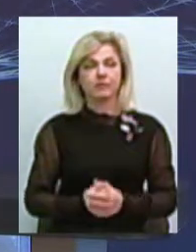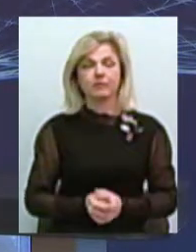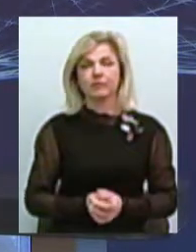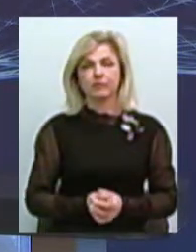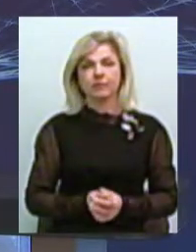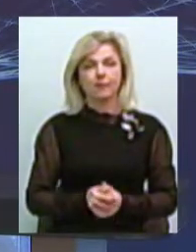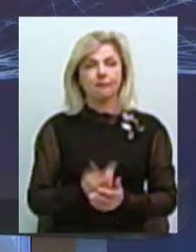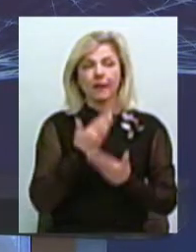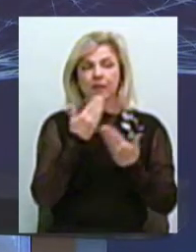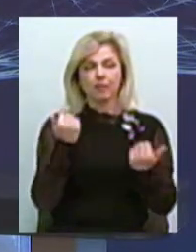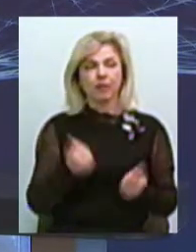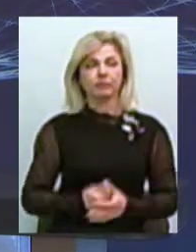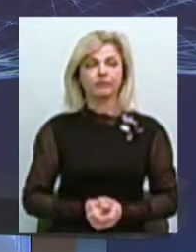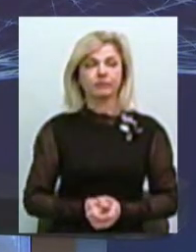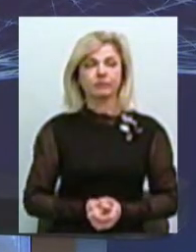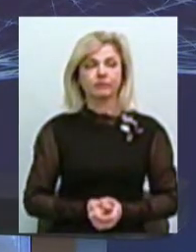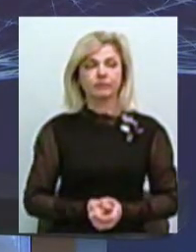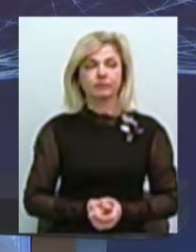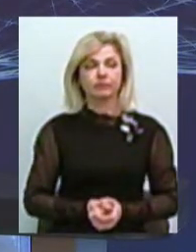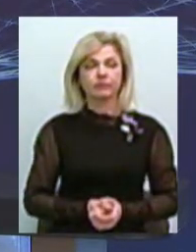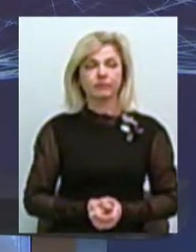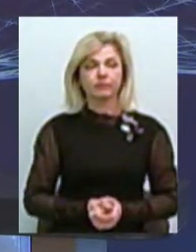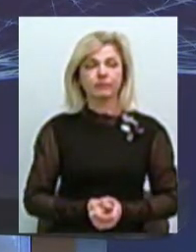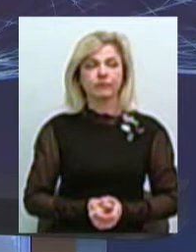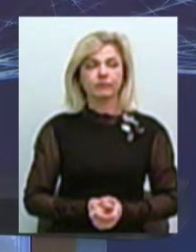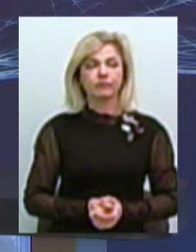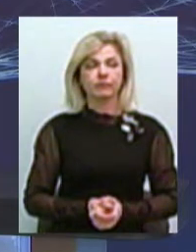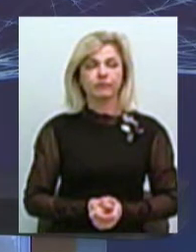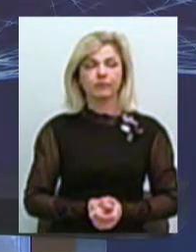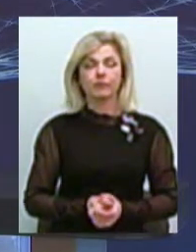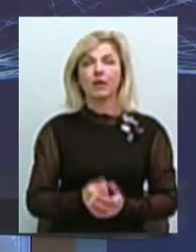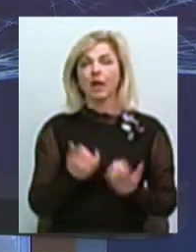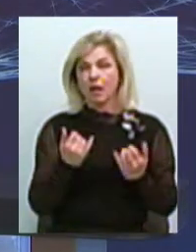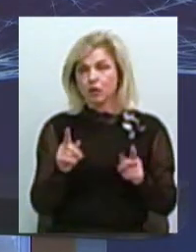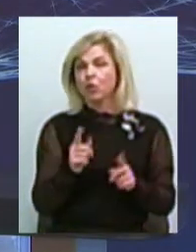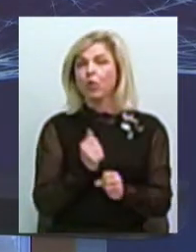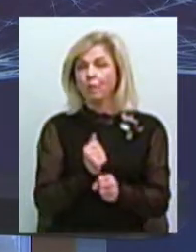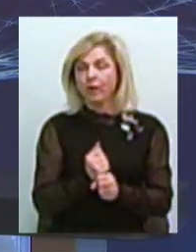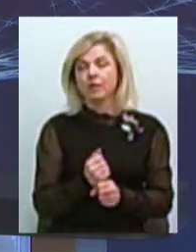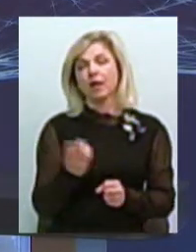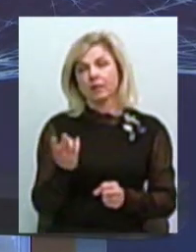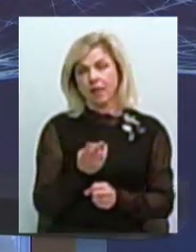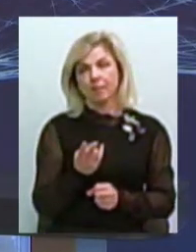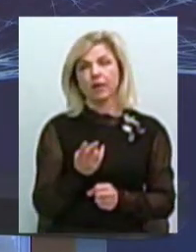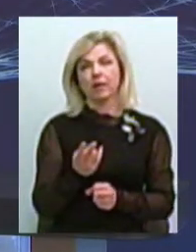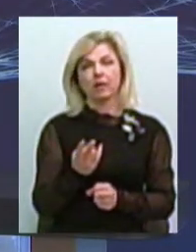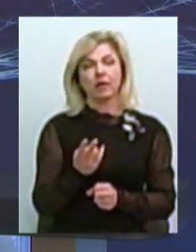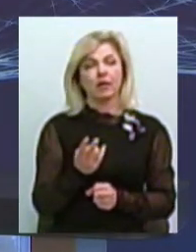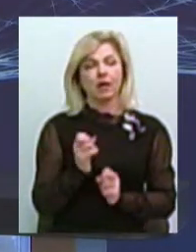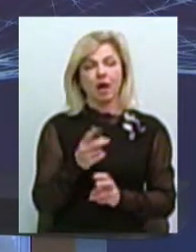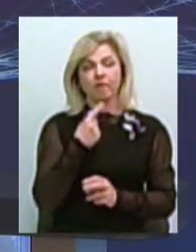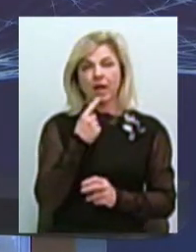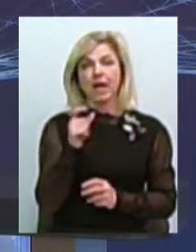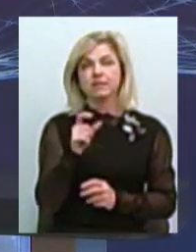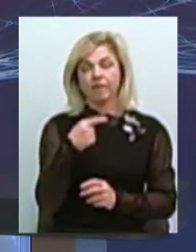Тобто немає інформаційно-просвітницької роботи. В даному випадку, взагалі, звичайно, якщо, як я зрозуміла, як Єлизавета сказала, що